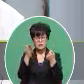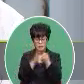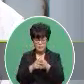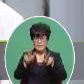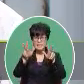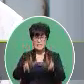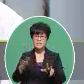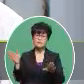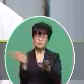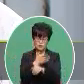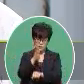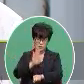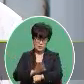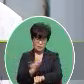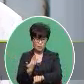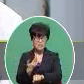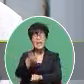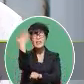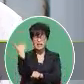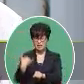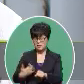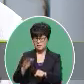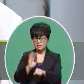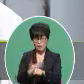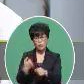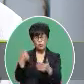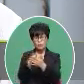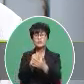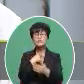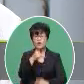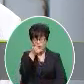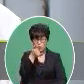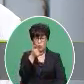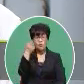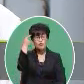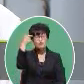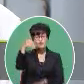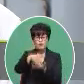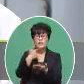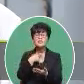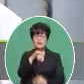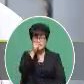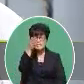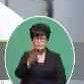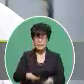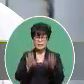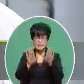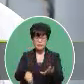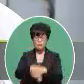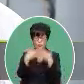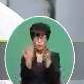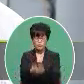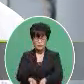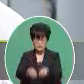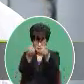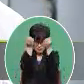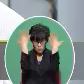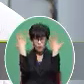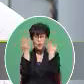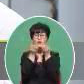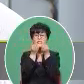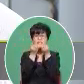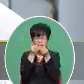그렇게 또 잘못된 결정 도 한 적도 있었고요 인생에서 많이 후회를 했지만 지금은 그런 것들을 다 뒤로 하고요 제가 새로 만난